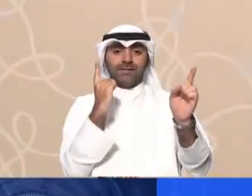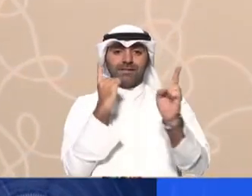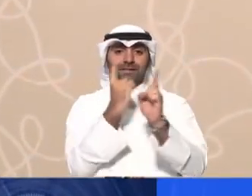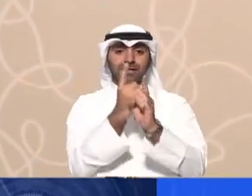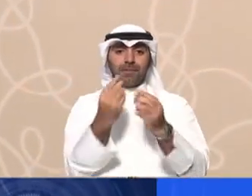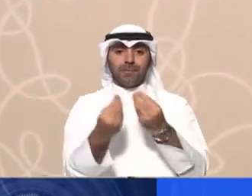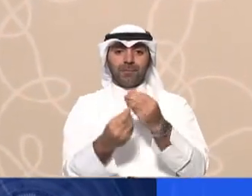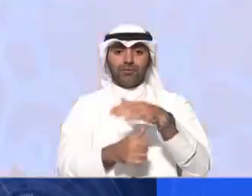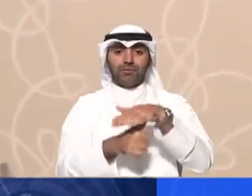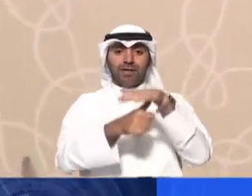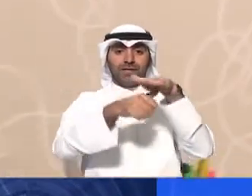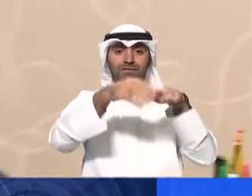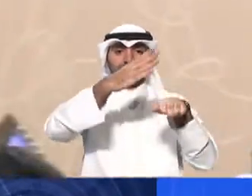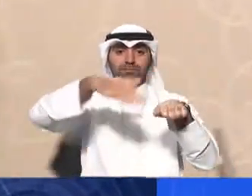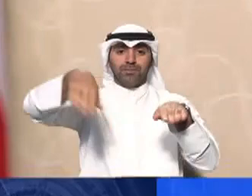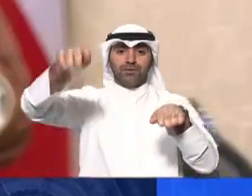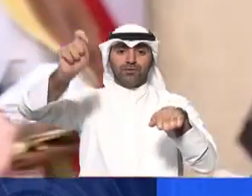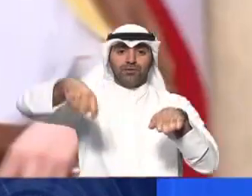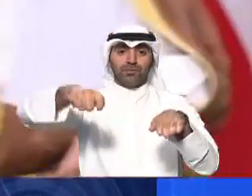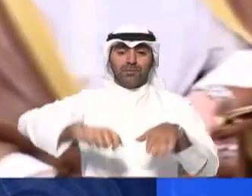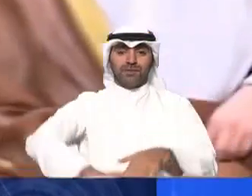الأمة مرزوق علي الغانم.